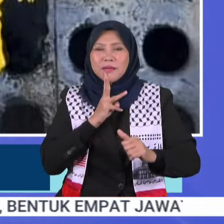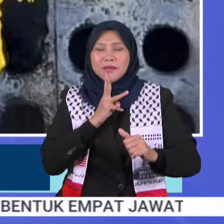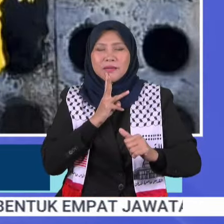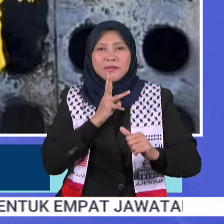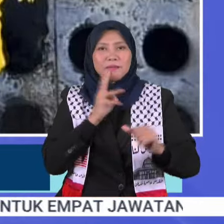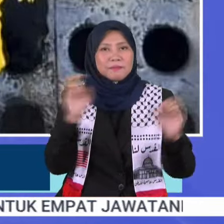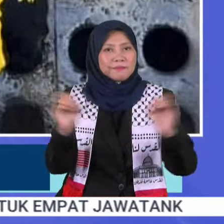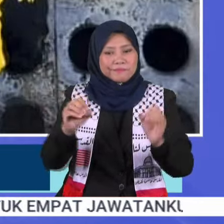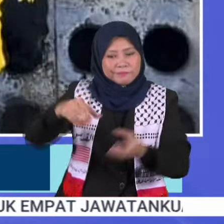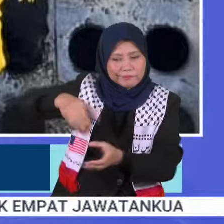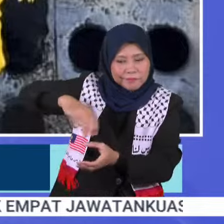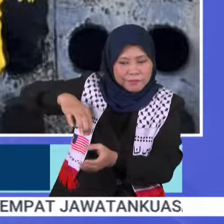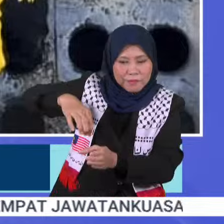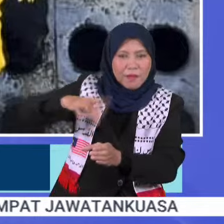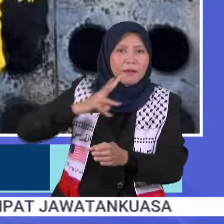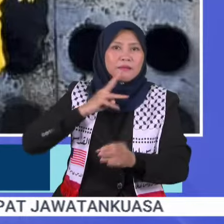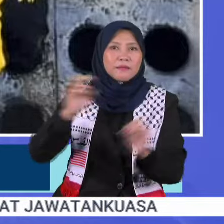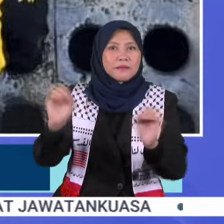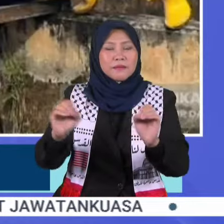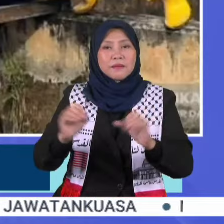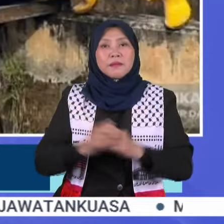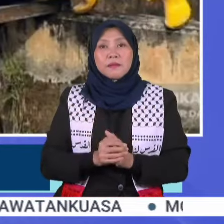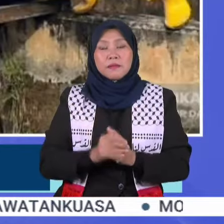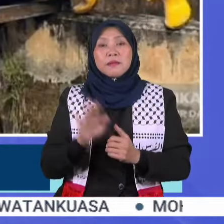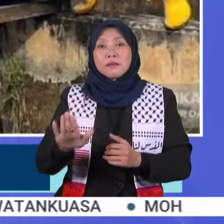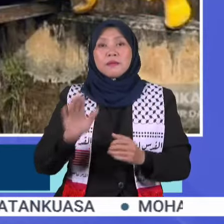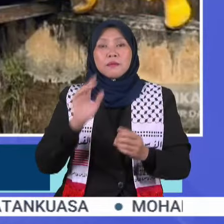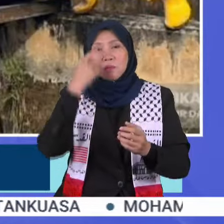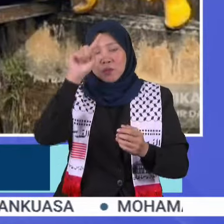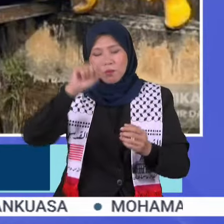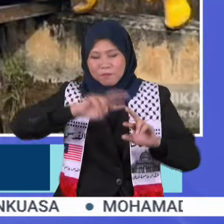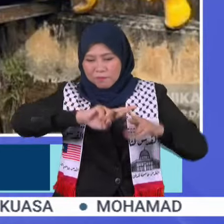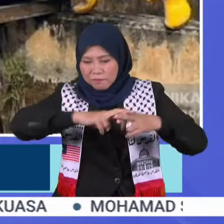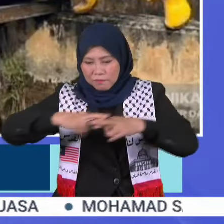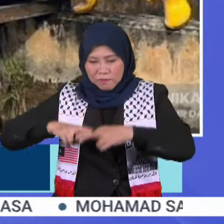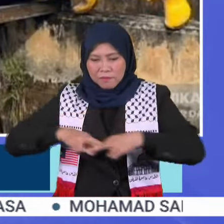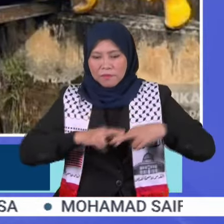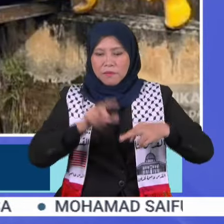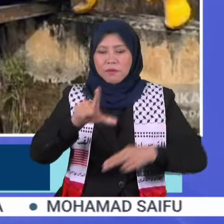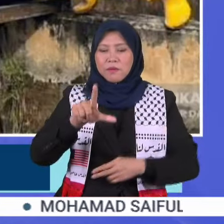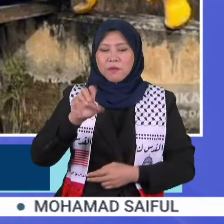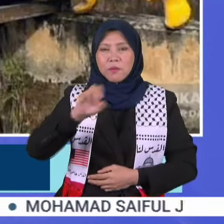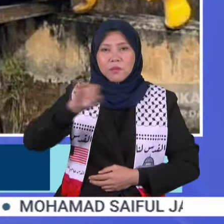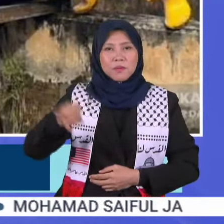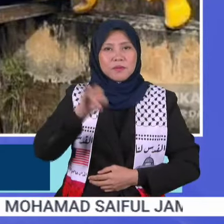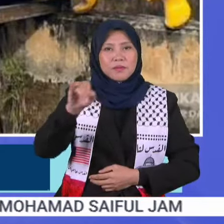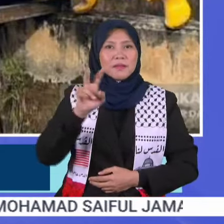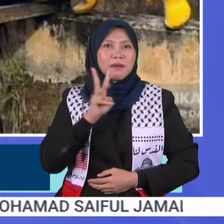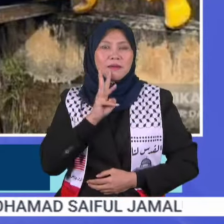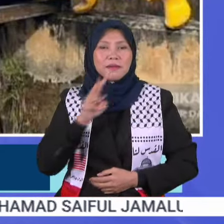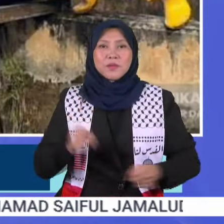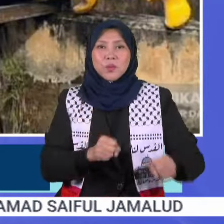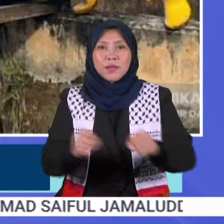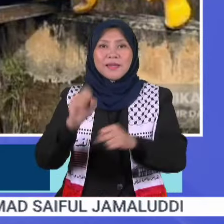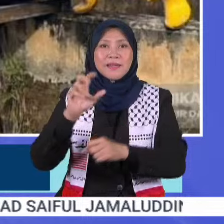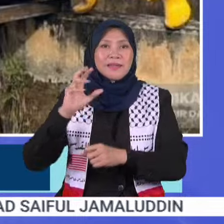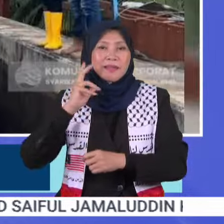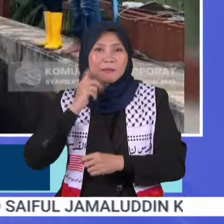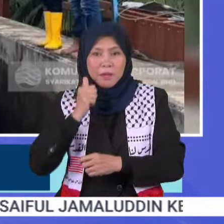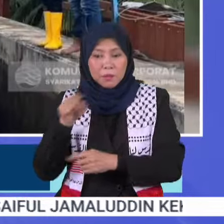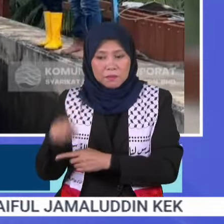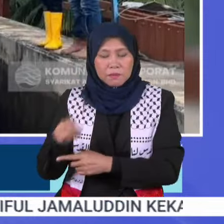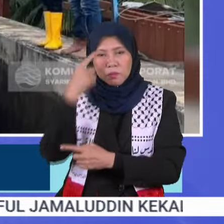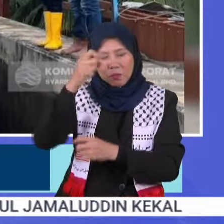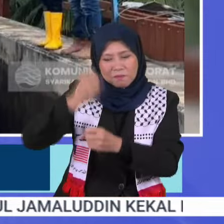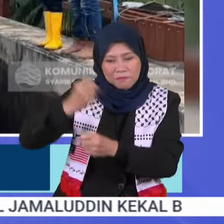31 Januari. Ia susulan henti tugas operasi loji rawatan air LRA Sungai Limau untuk kerja